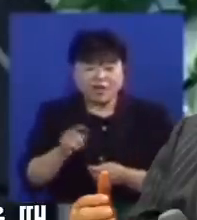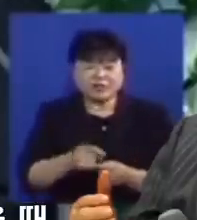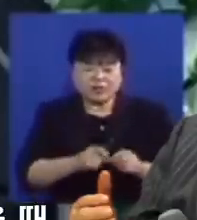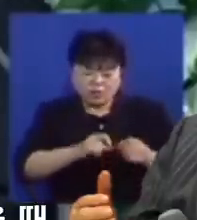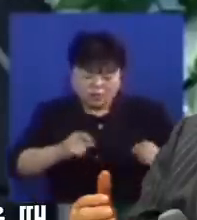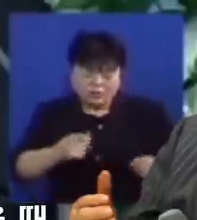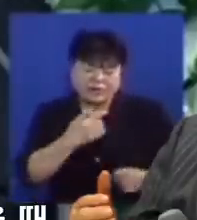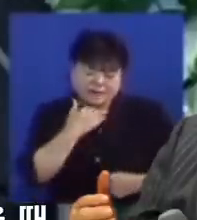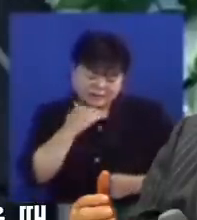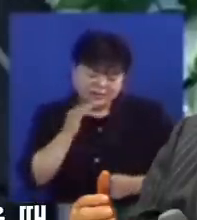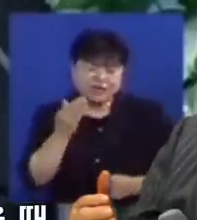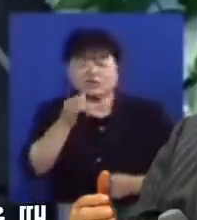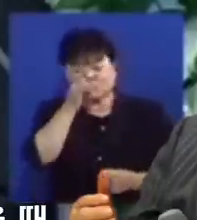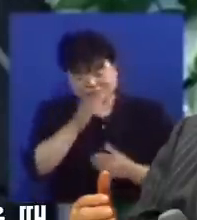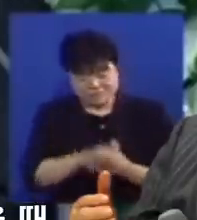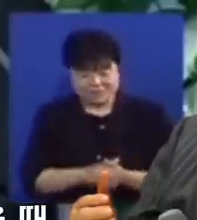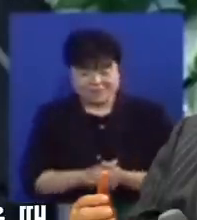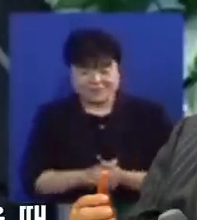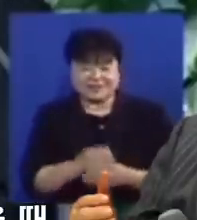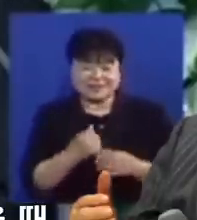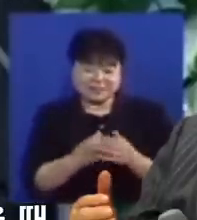때가 많지 않습니까? 그러므로